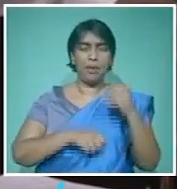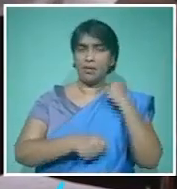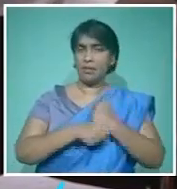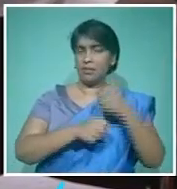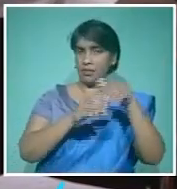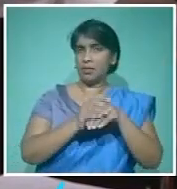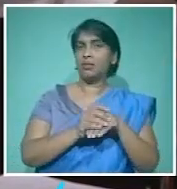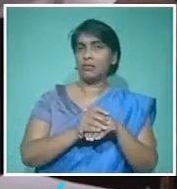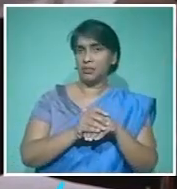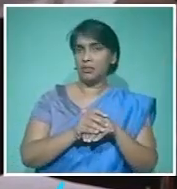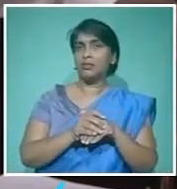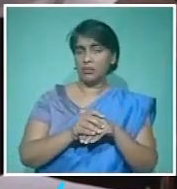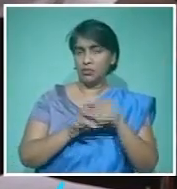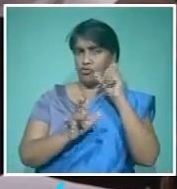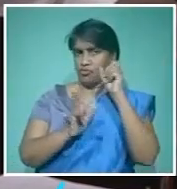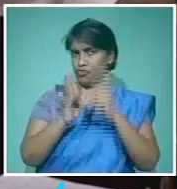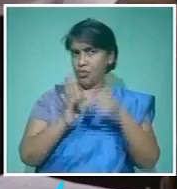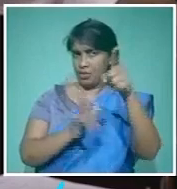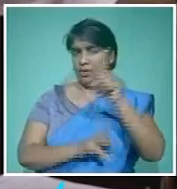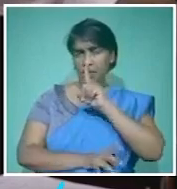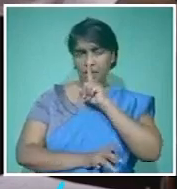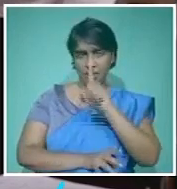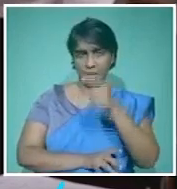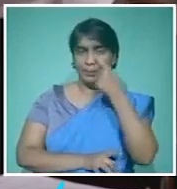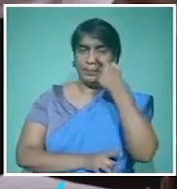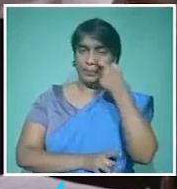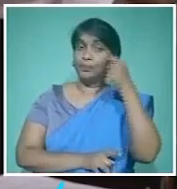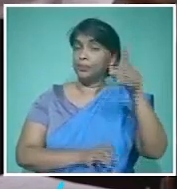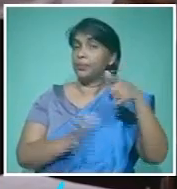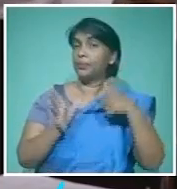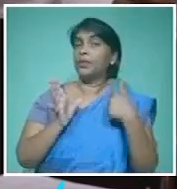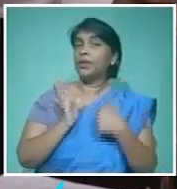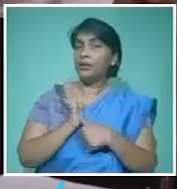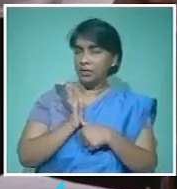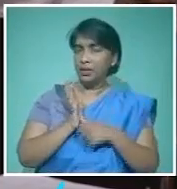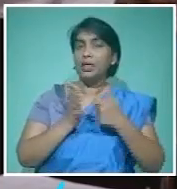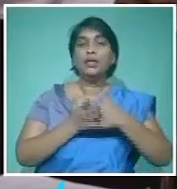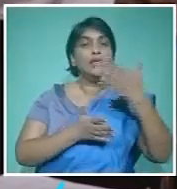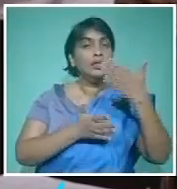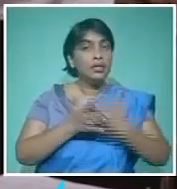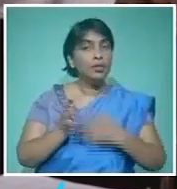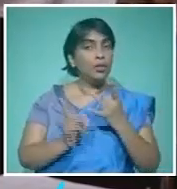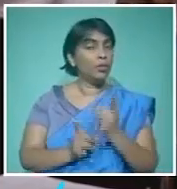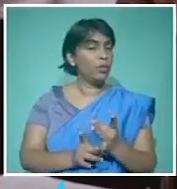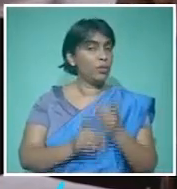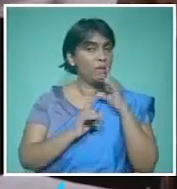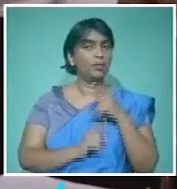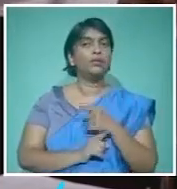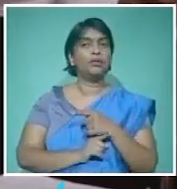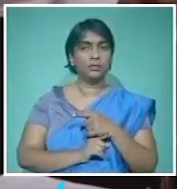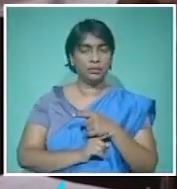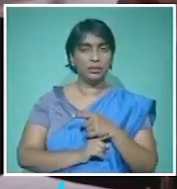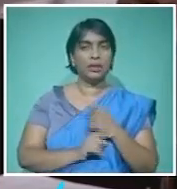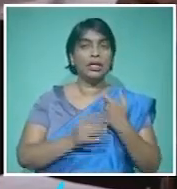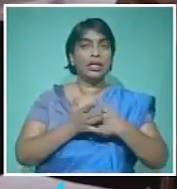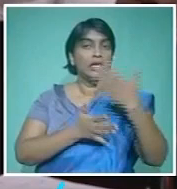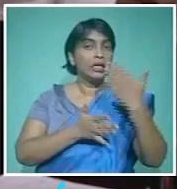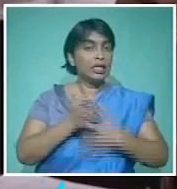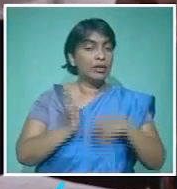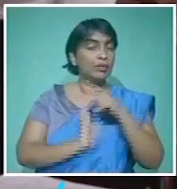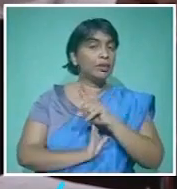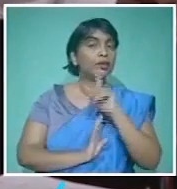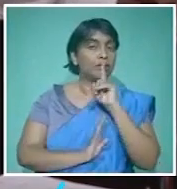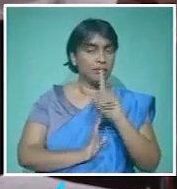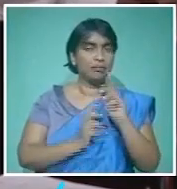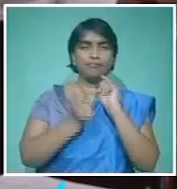ගරු සභානායකතුමාගෙන් මම දැනගන්න කැමතියි මේ පනත මේ වාර්තාව මත පදනම්ව එතකොට වාර්තාව එතුමා ඉදිරිපත් කළා